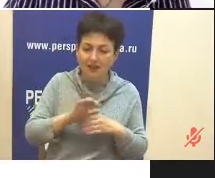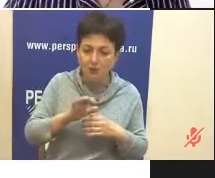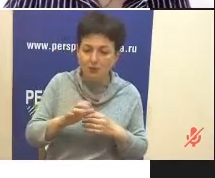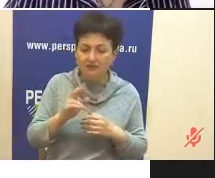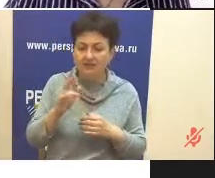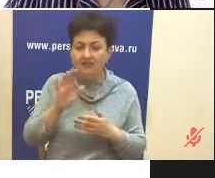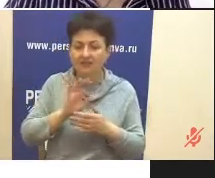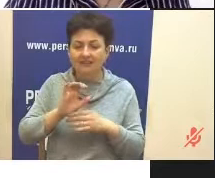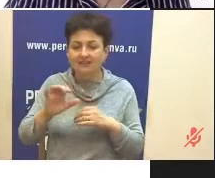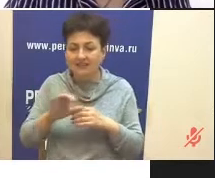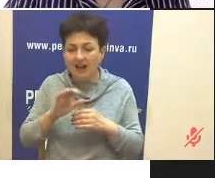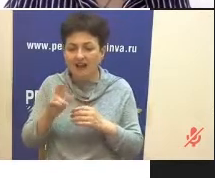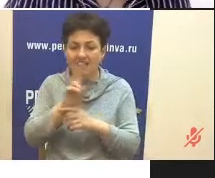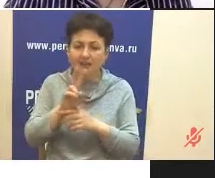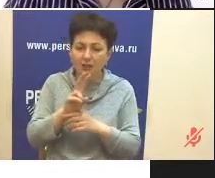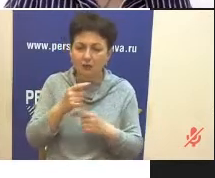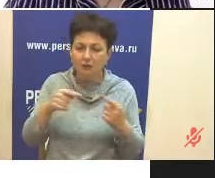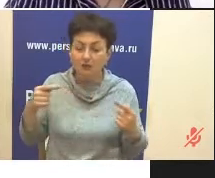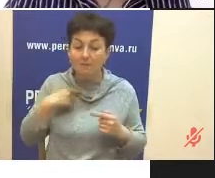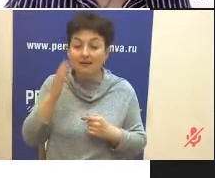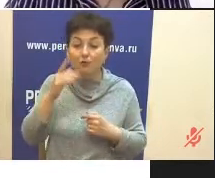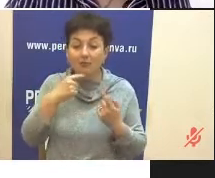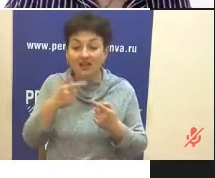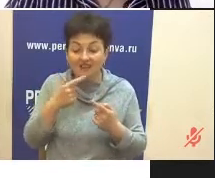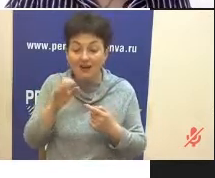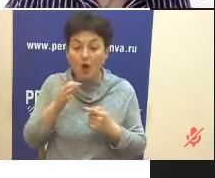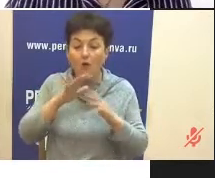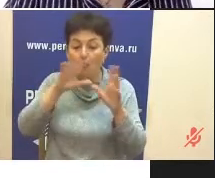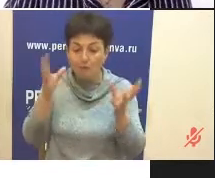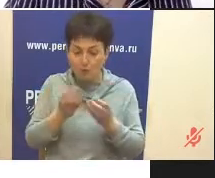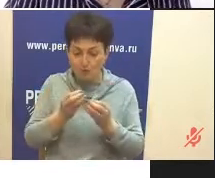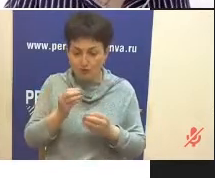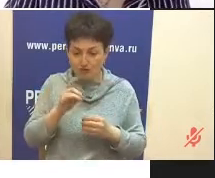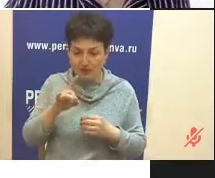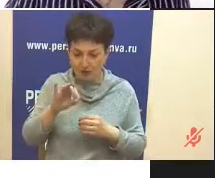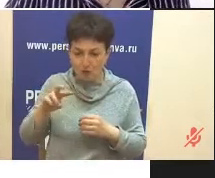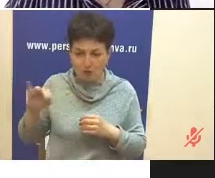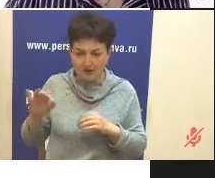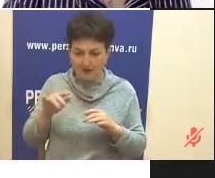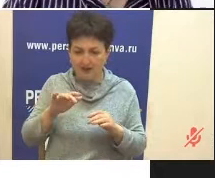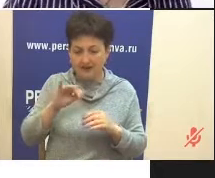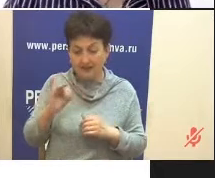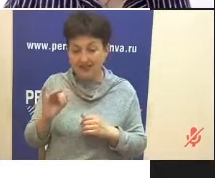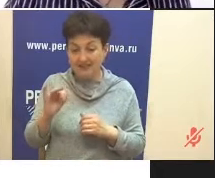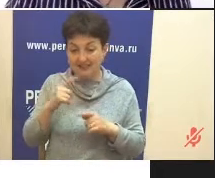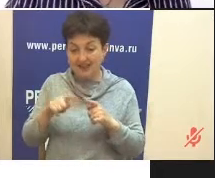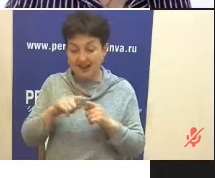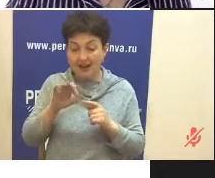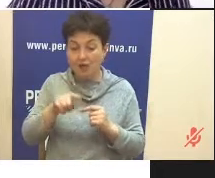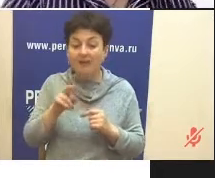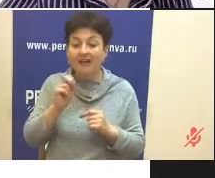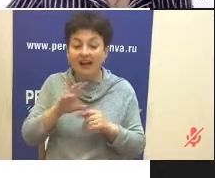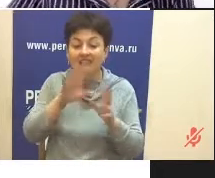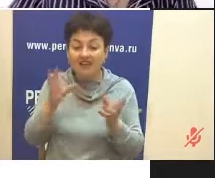с издателями, с кино, с чем угодно. Мы будем говорить все-таки о более общей роли, вот, и скорее о том, как с этим